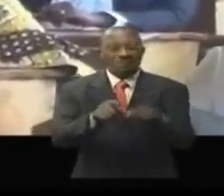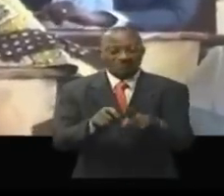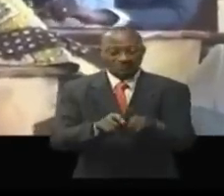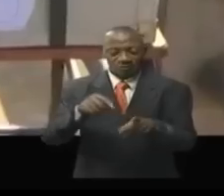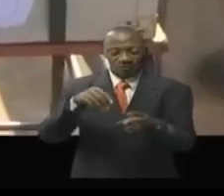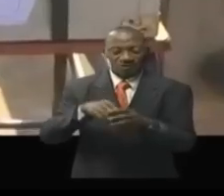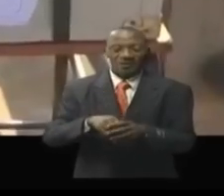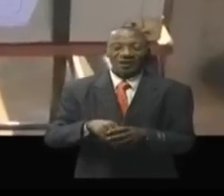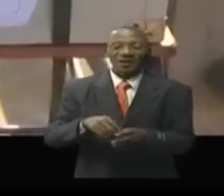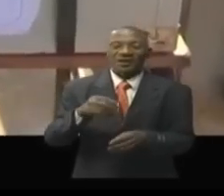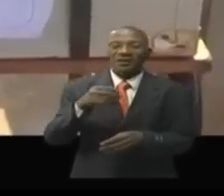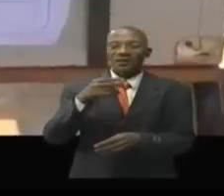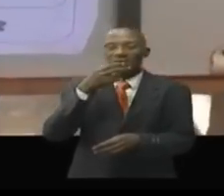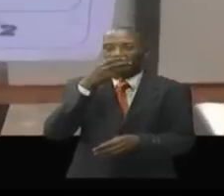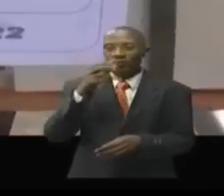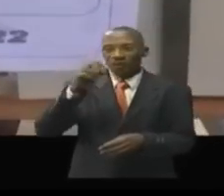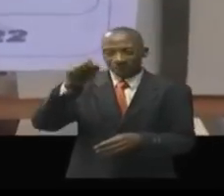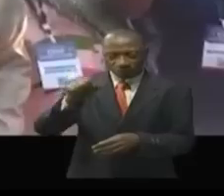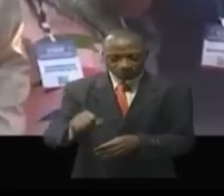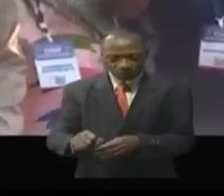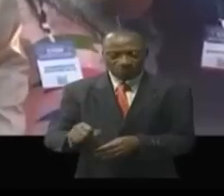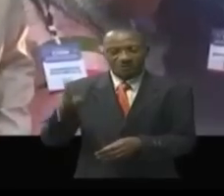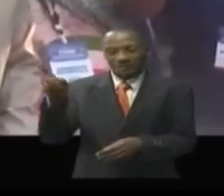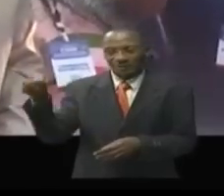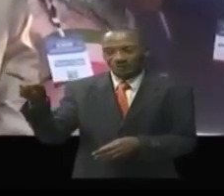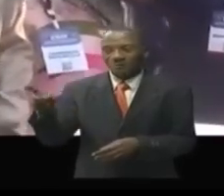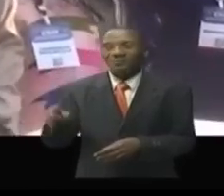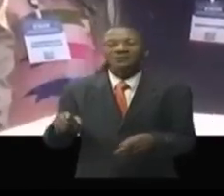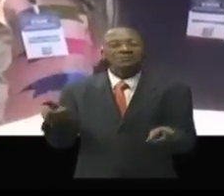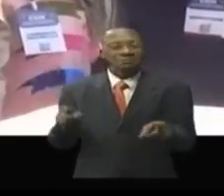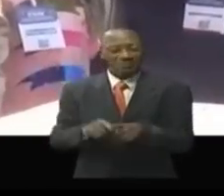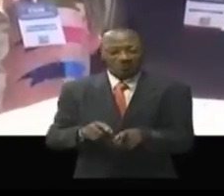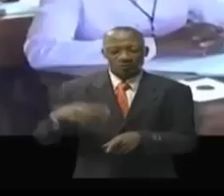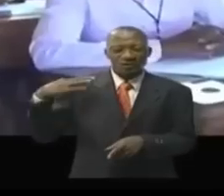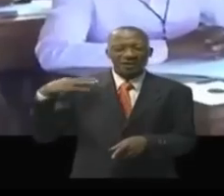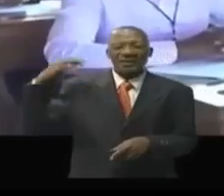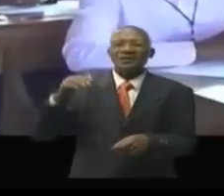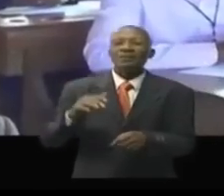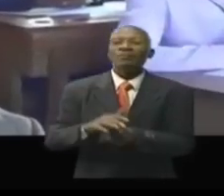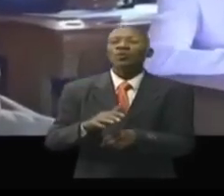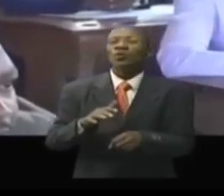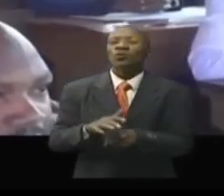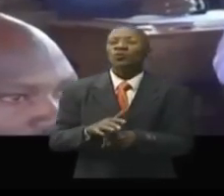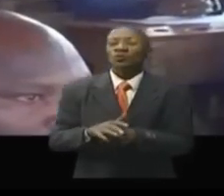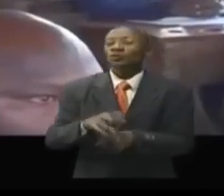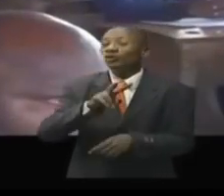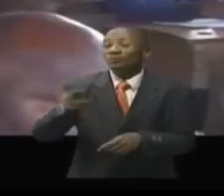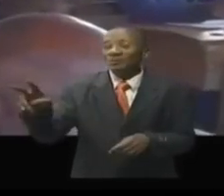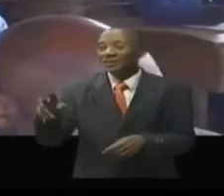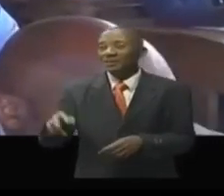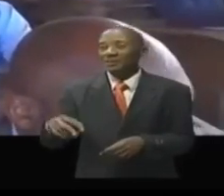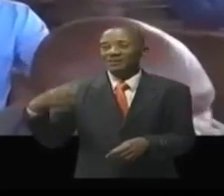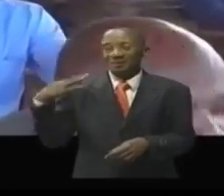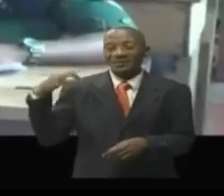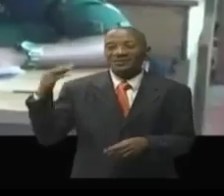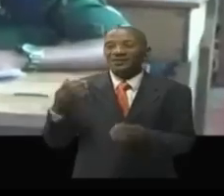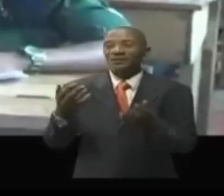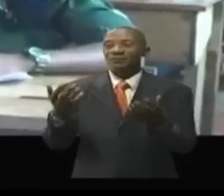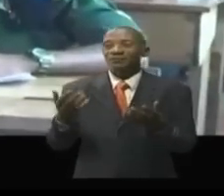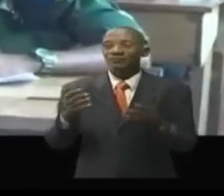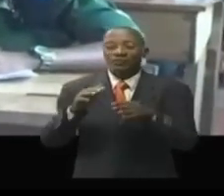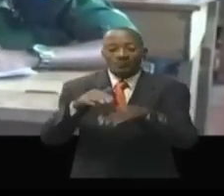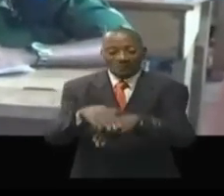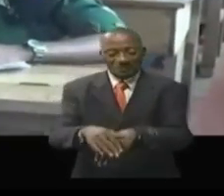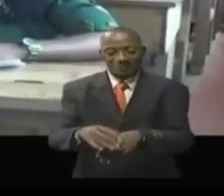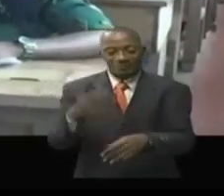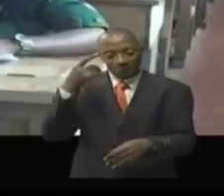magistrats, civils et militaires ont affronté ces concours dans les salles du collège Alpha Djeri de Bukavu. Parmi ces candidats